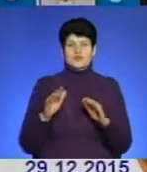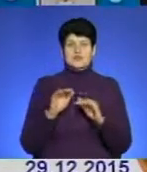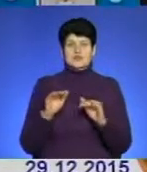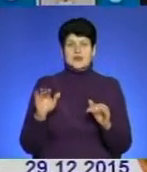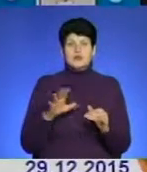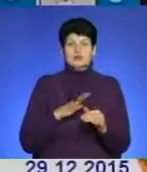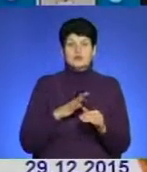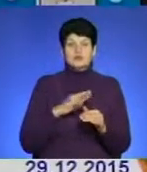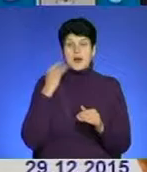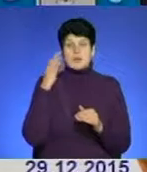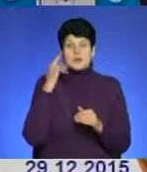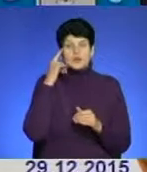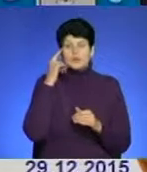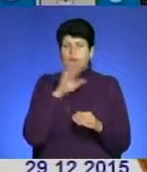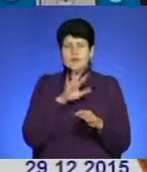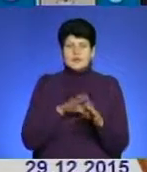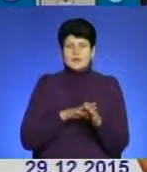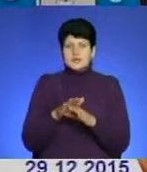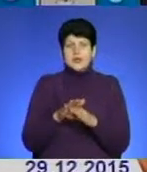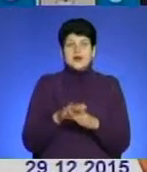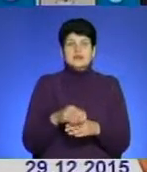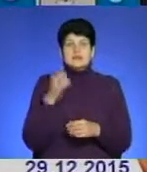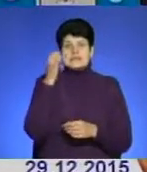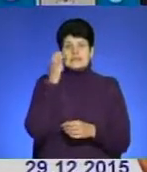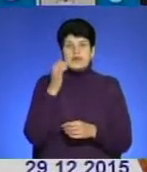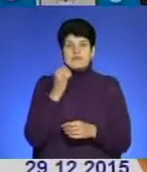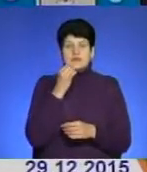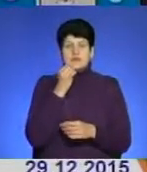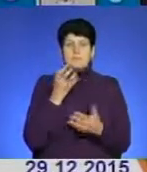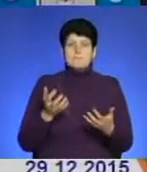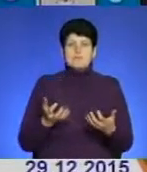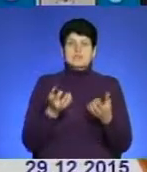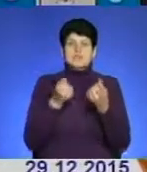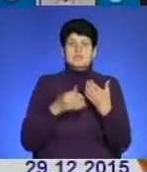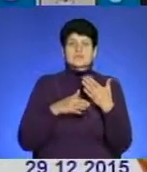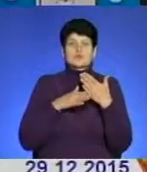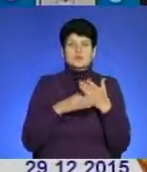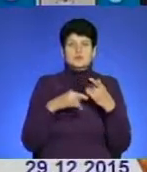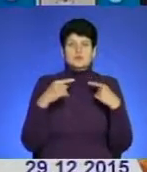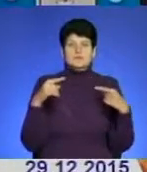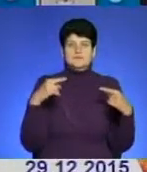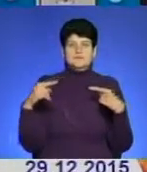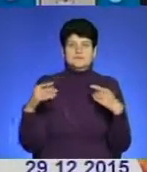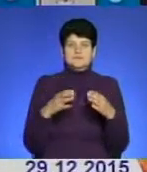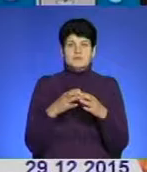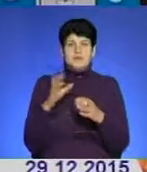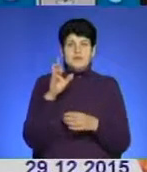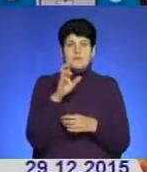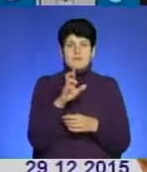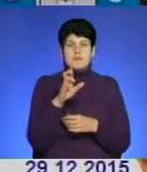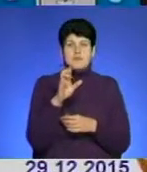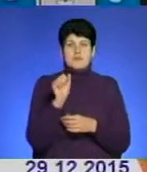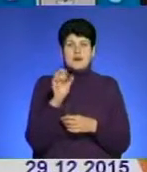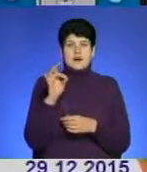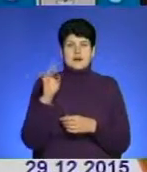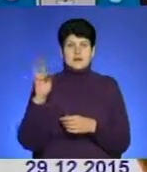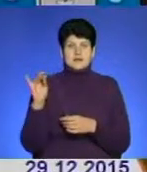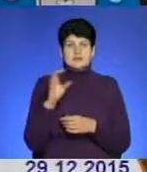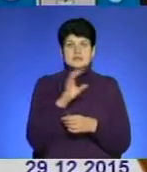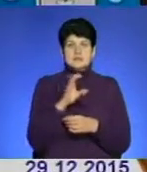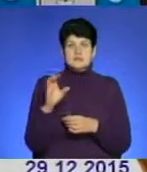здавалася нездійсненною. Але завдяки підтримці і допомозі усіх гілок влади, особливо Барни пана Степановича, ця